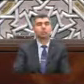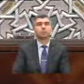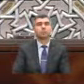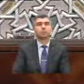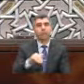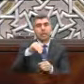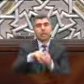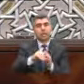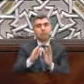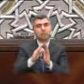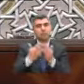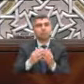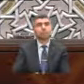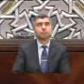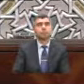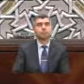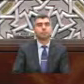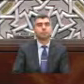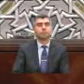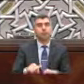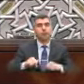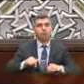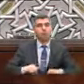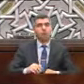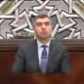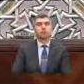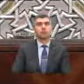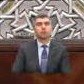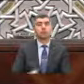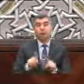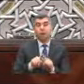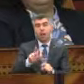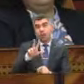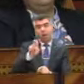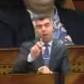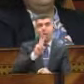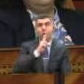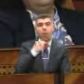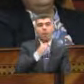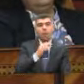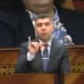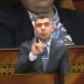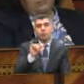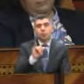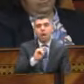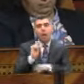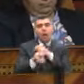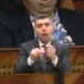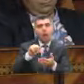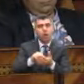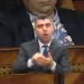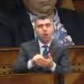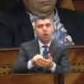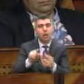والاشتراكية. سيد نائب. سيد الوزير، من خلالكم غير نعرف الحكومة شنو دارت الساكنة العالم القروي بالنسبة للماء الصالح